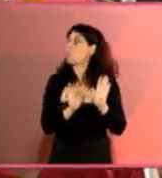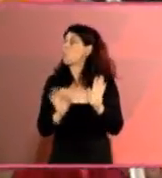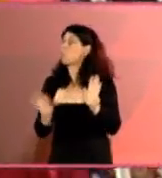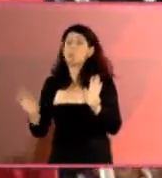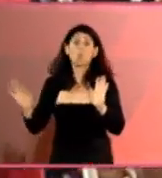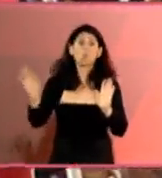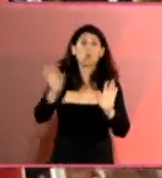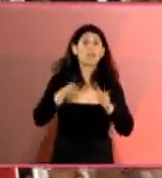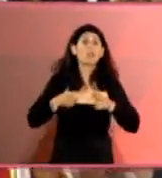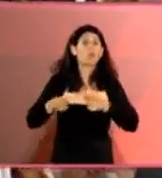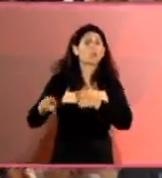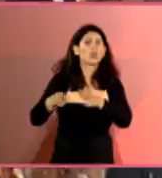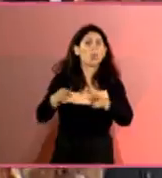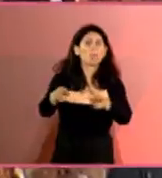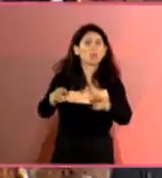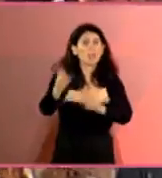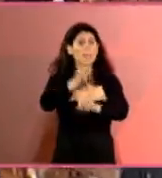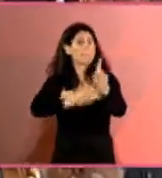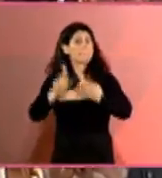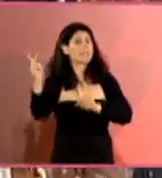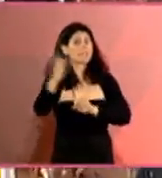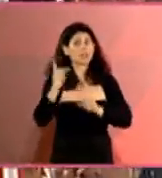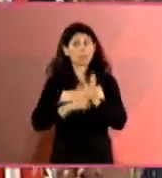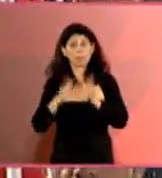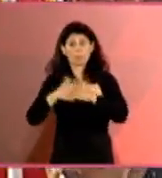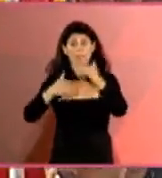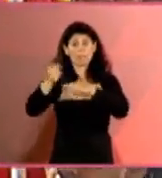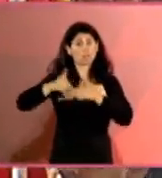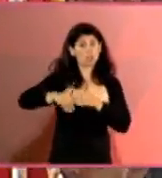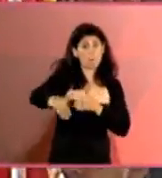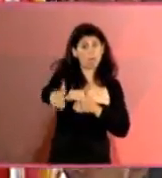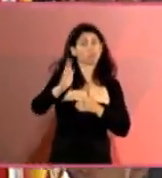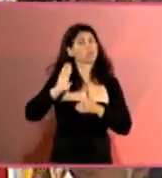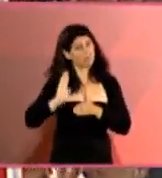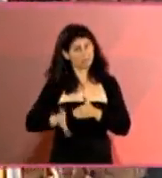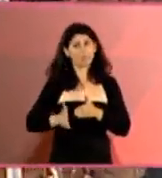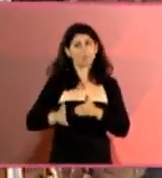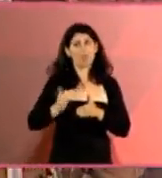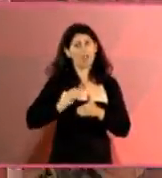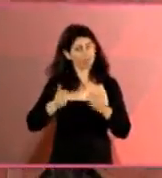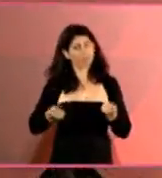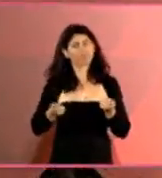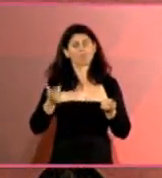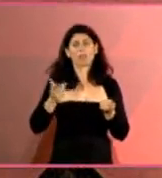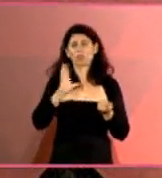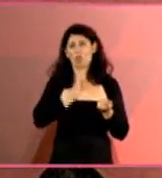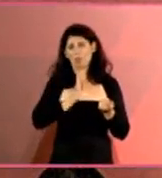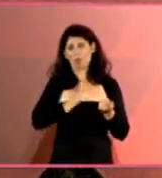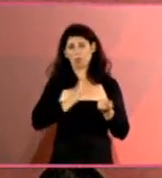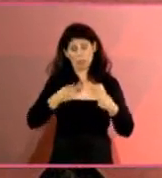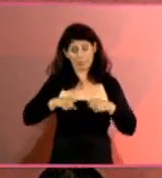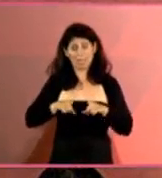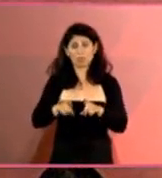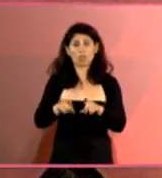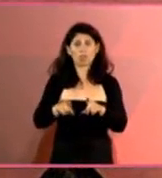είναι ο δρόμος, ποια κοινωνία πρέπει να οικοδομηθεί στο μέλλον για να μπορέσει να αυτοπραγματοθεί ο άνθρωπος και